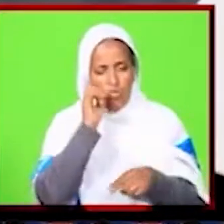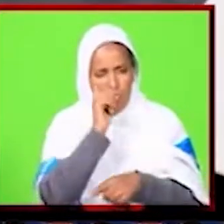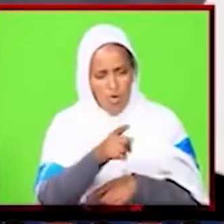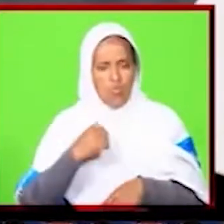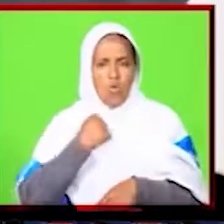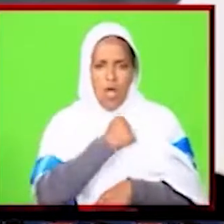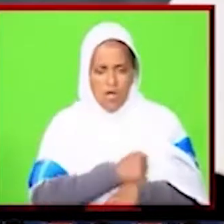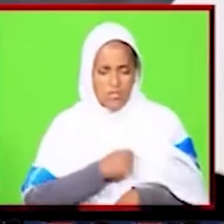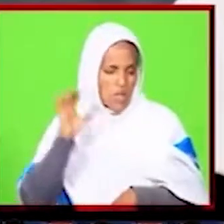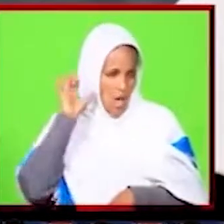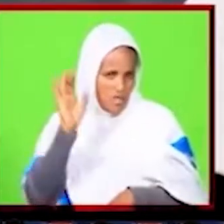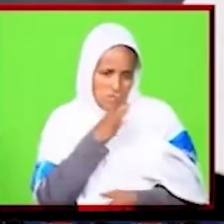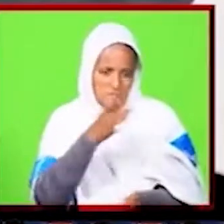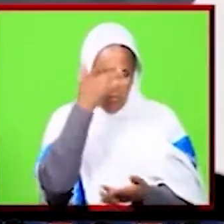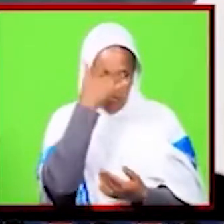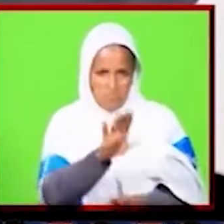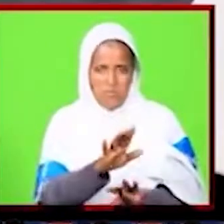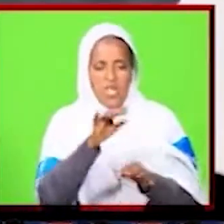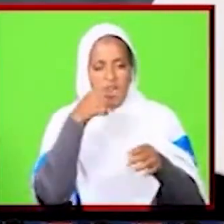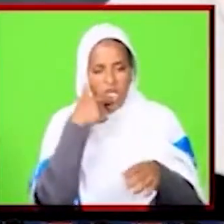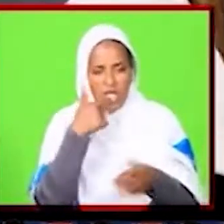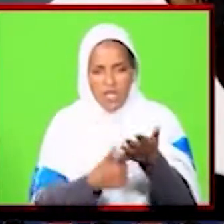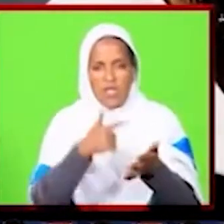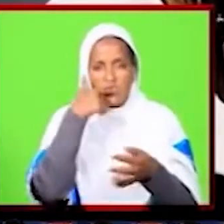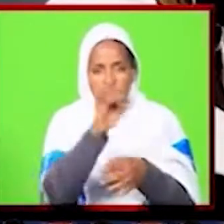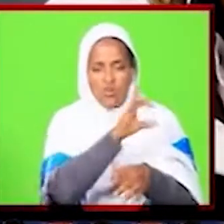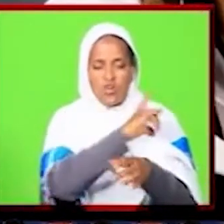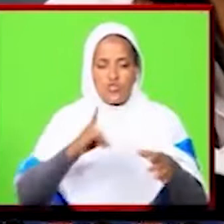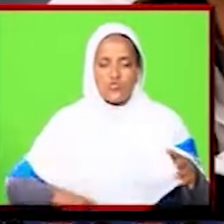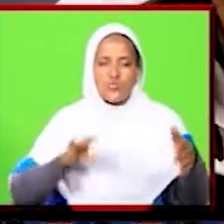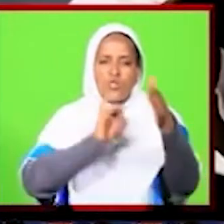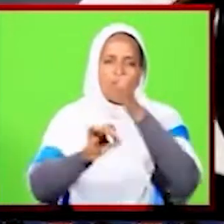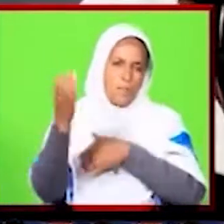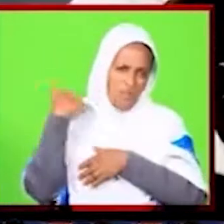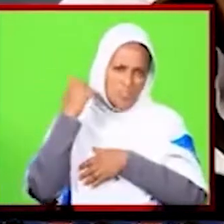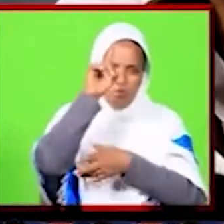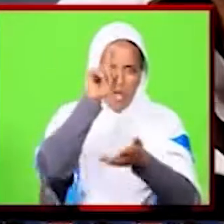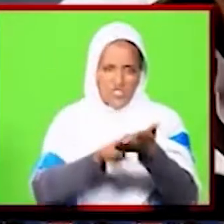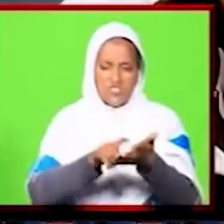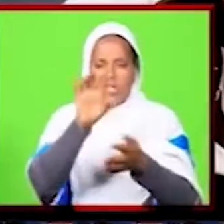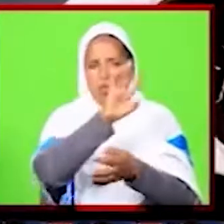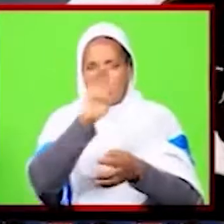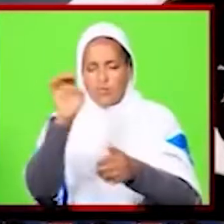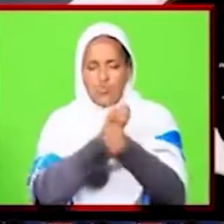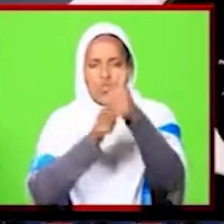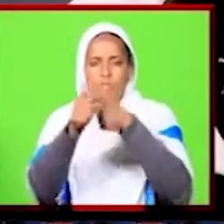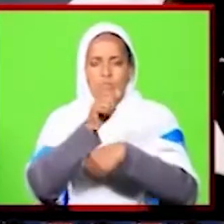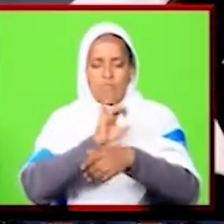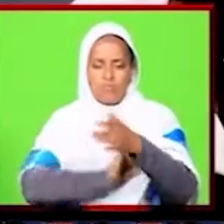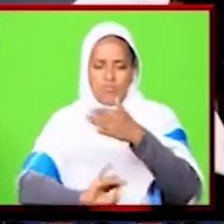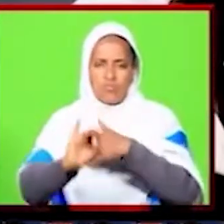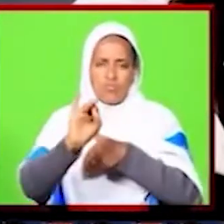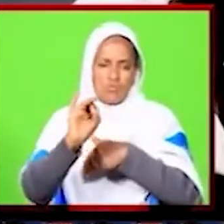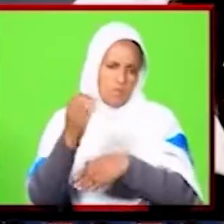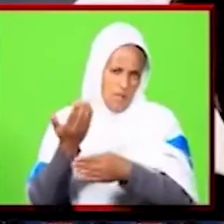ነገራቸው፣ ወዮ አለ፣ አዘነላቸው። ሊሰሙ ስላልቻሉ ይሄ የተነገረው ከክርስቶስ ልደት በፊት በ1400